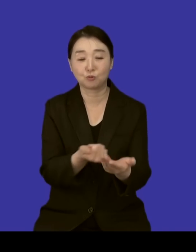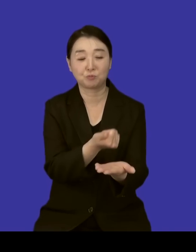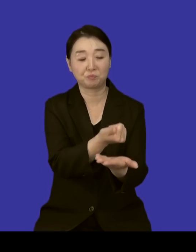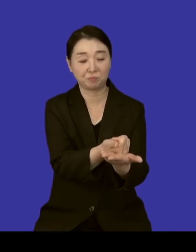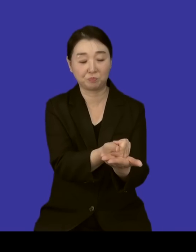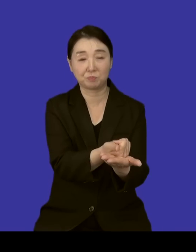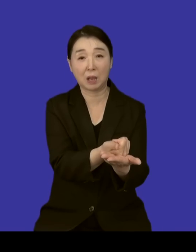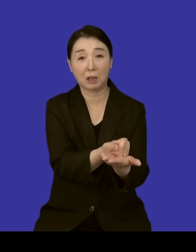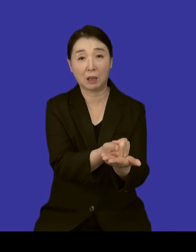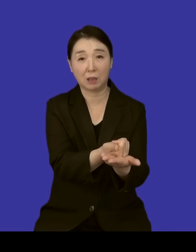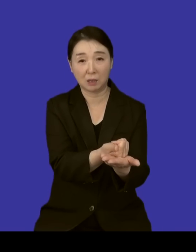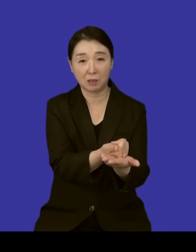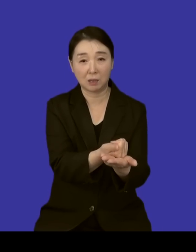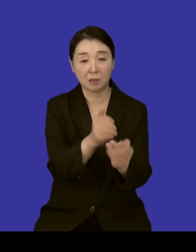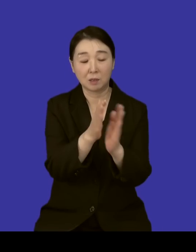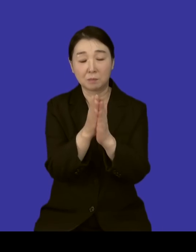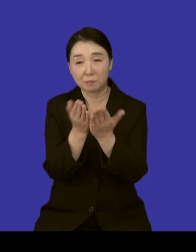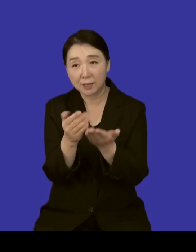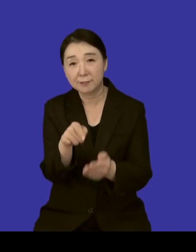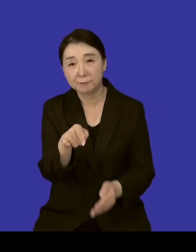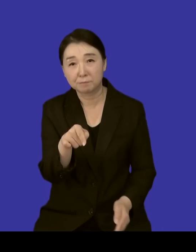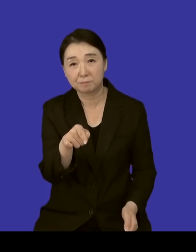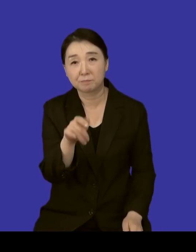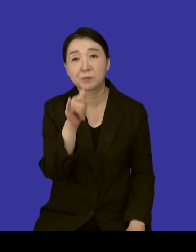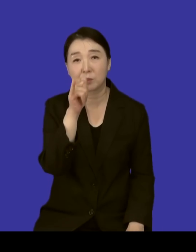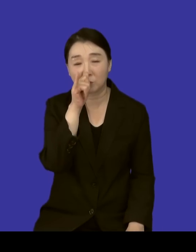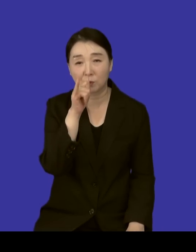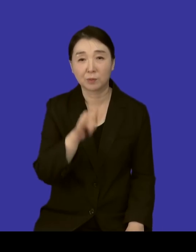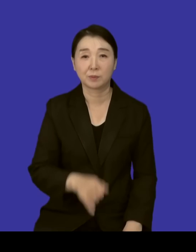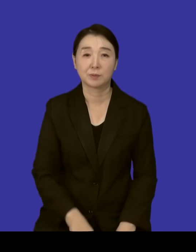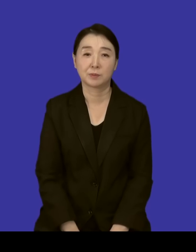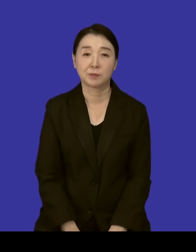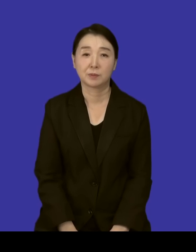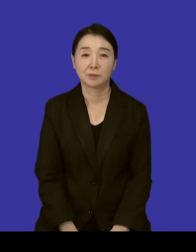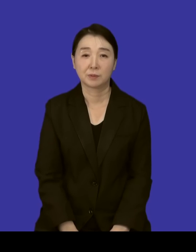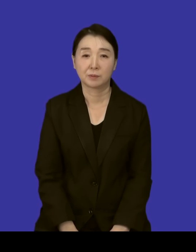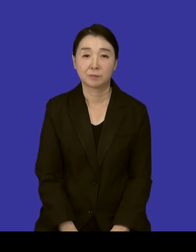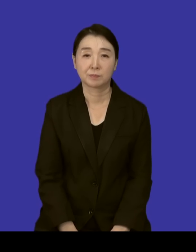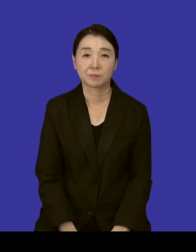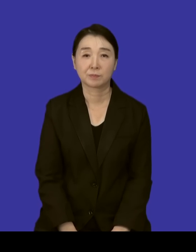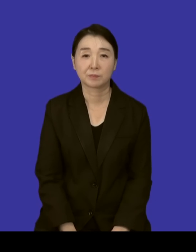책하고 그렇게 이제 그